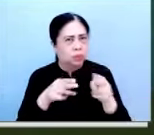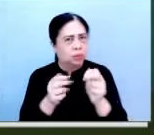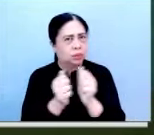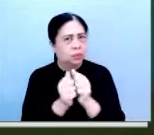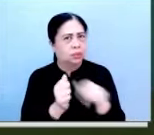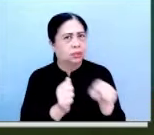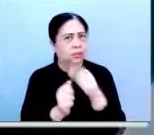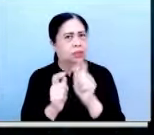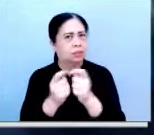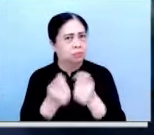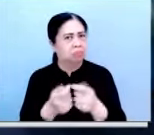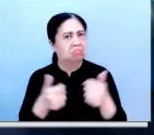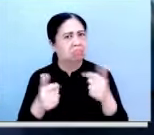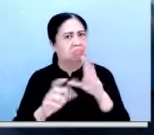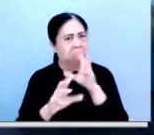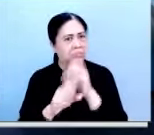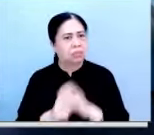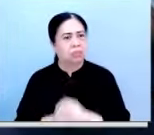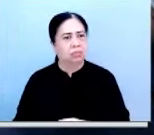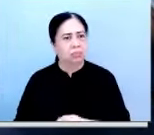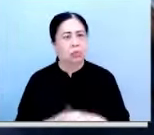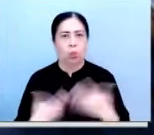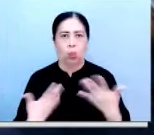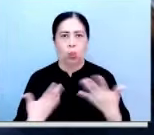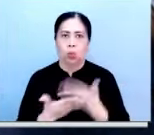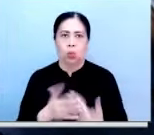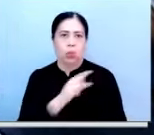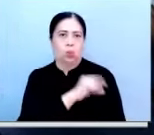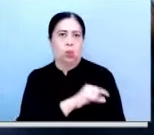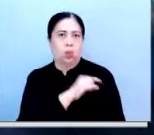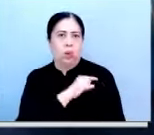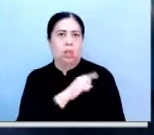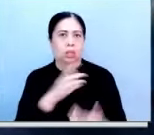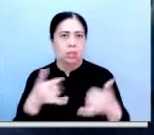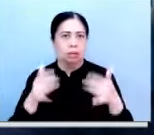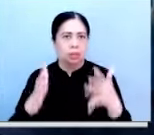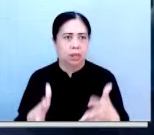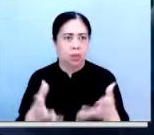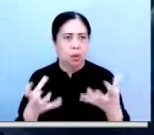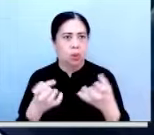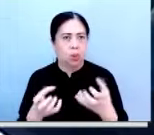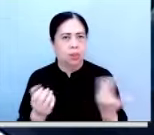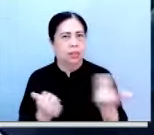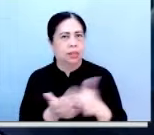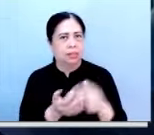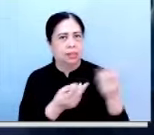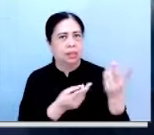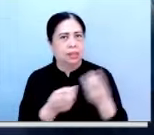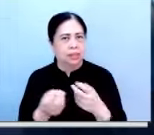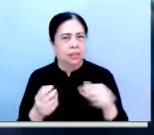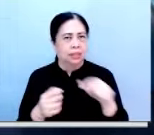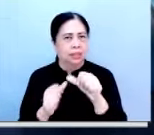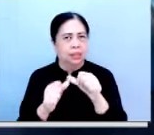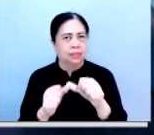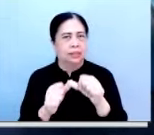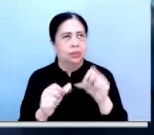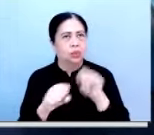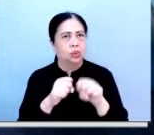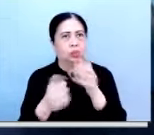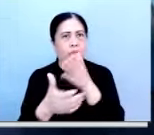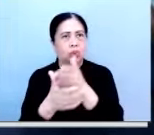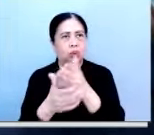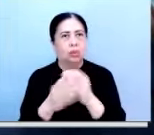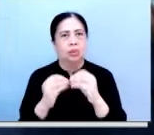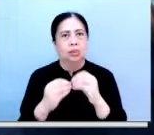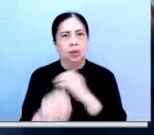Koponan. Impressed with the quality of players we have here, and we want to repeat this more, these camps, so that the players get confidence,